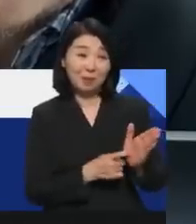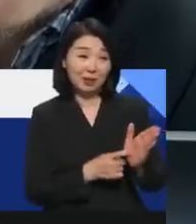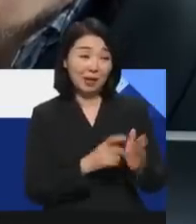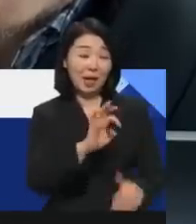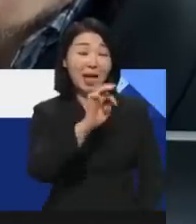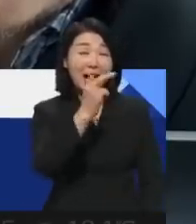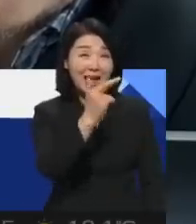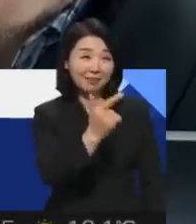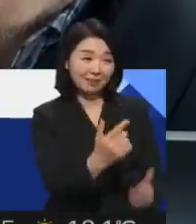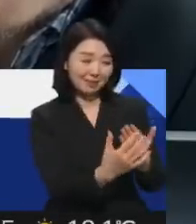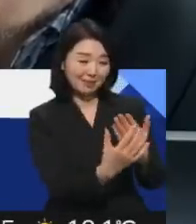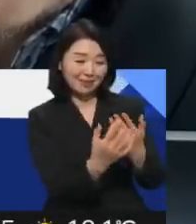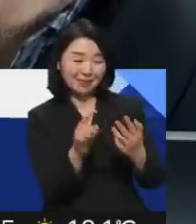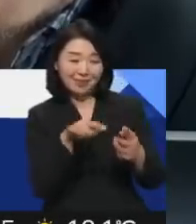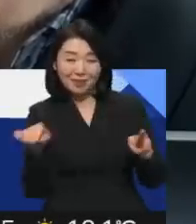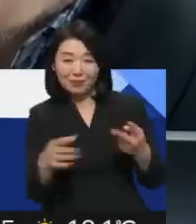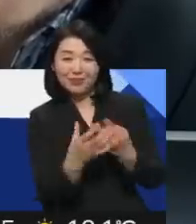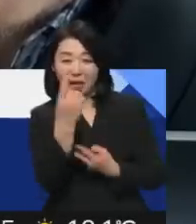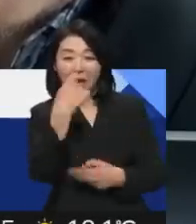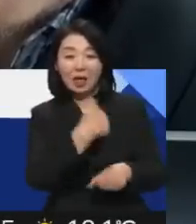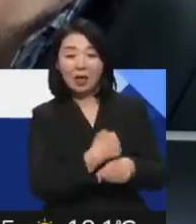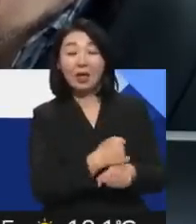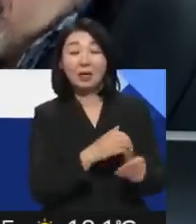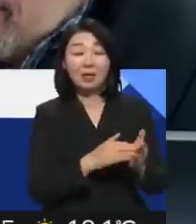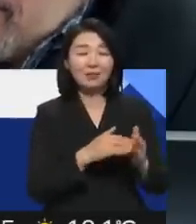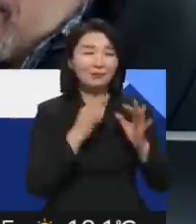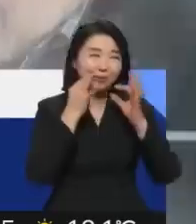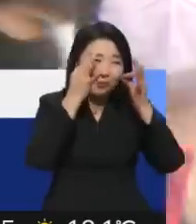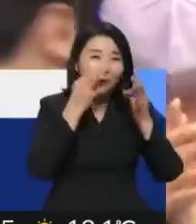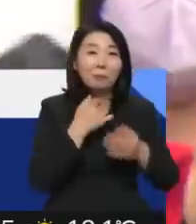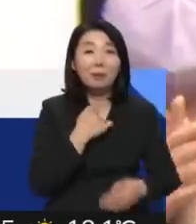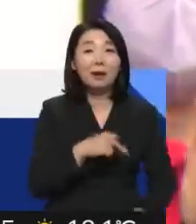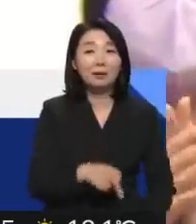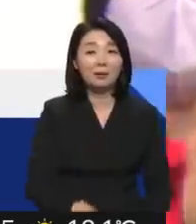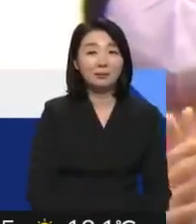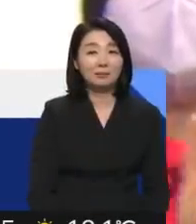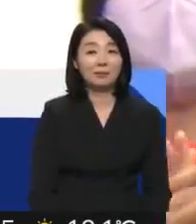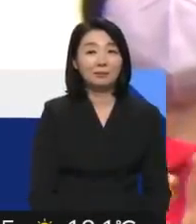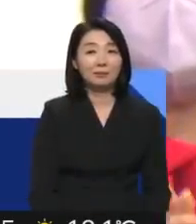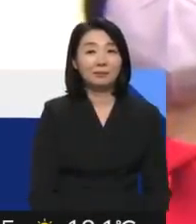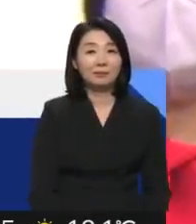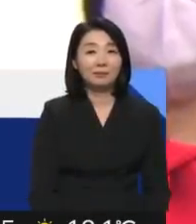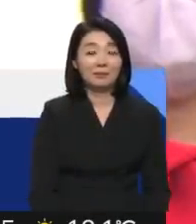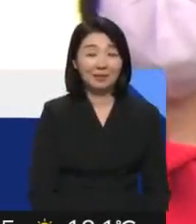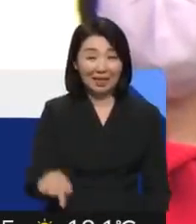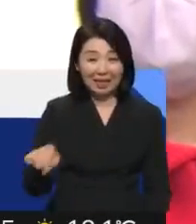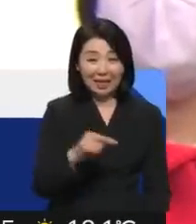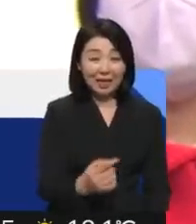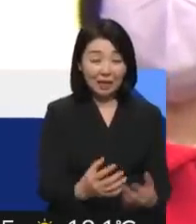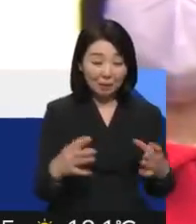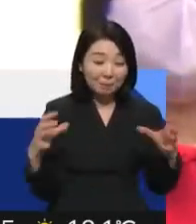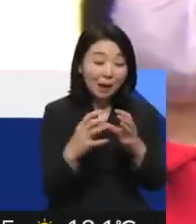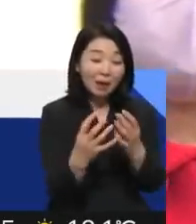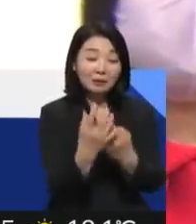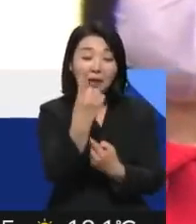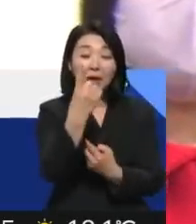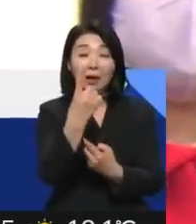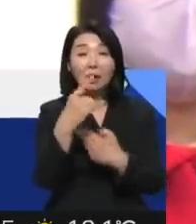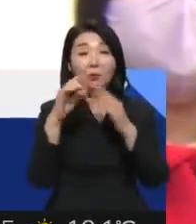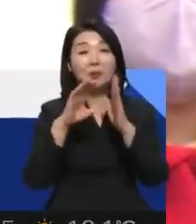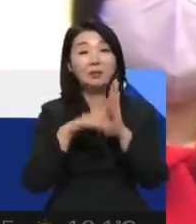안철수 단일화라는 거를 만들어내기 위해 가지고 분주하게 노력했던 것이고, 이 단일화 과정에서는